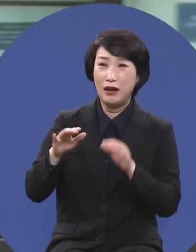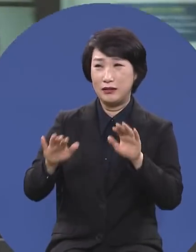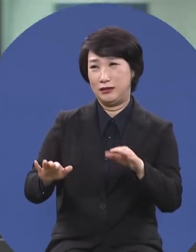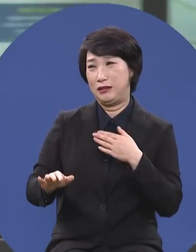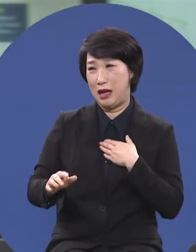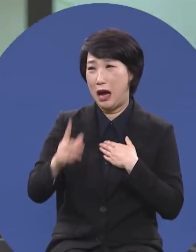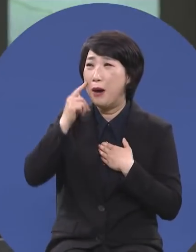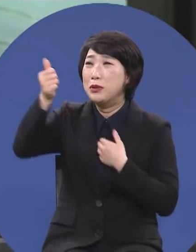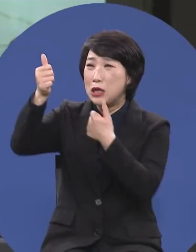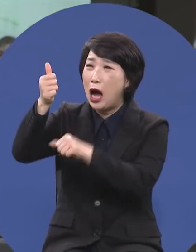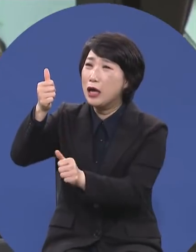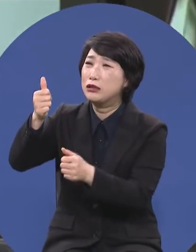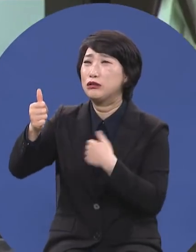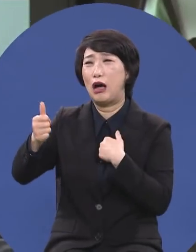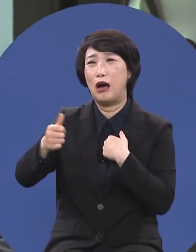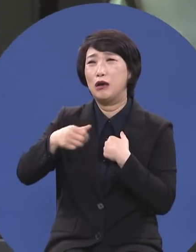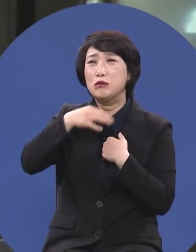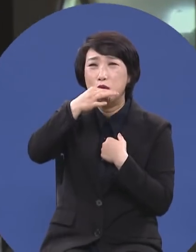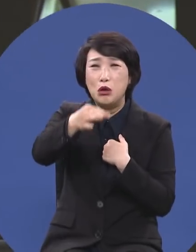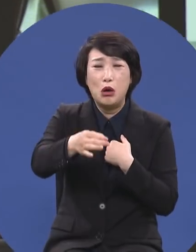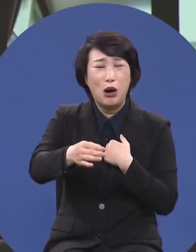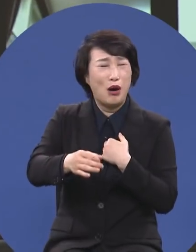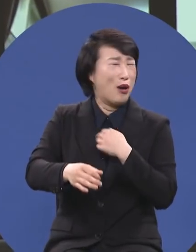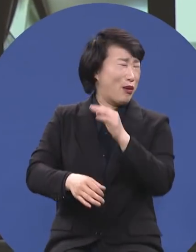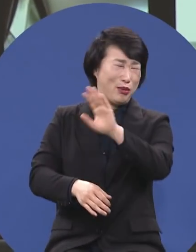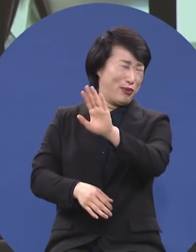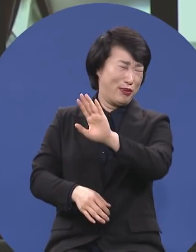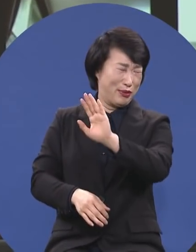내가 아버지의 아들이라